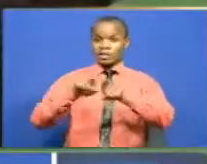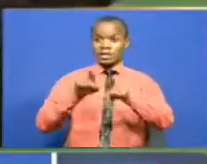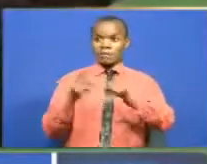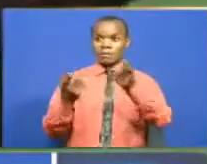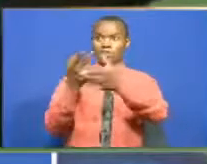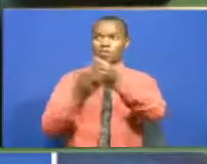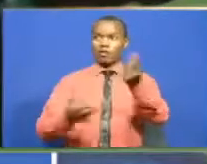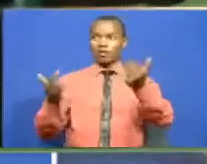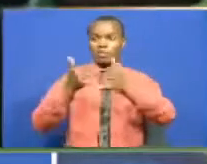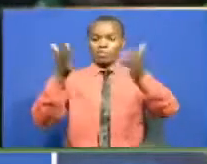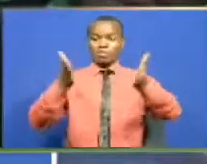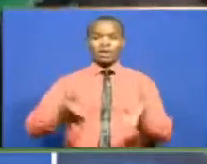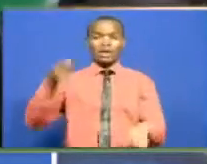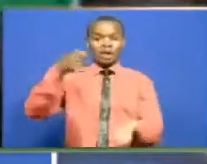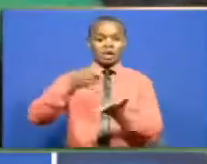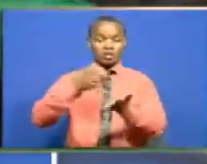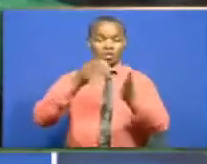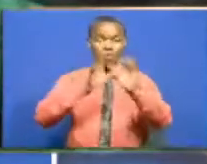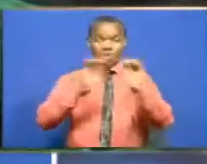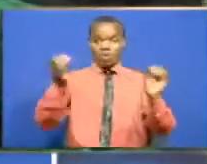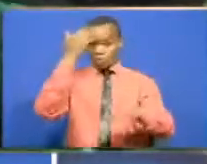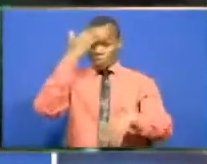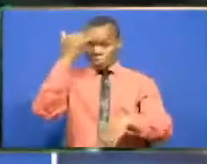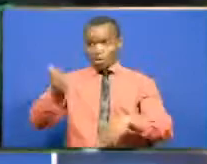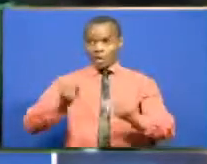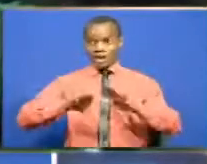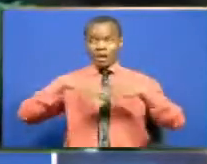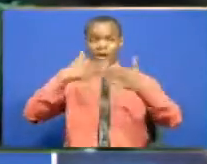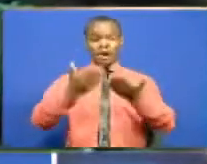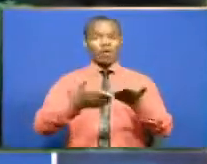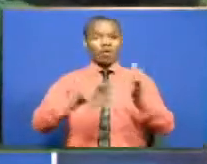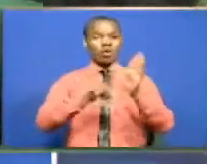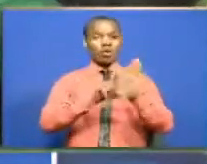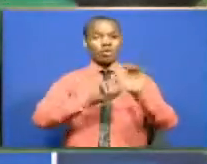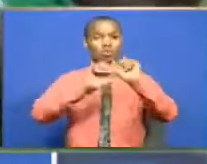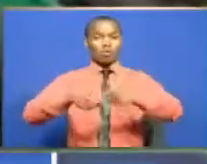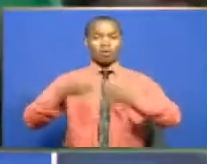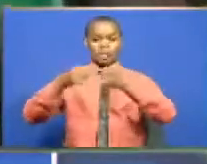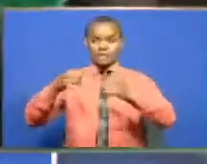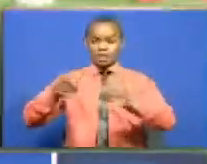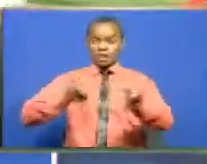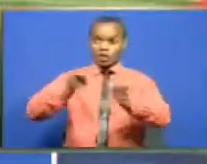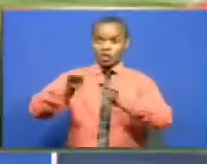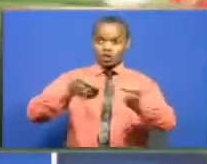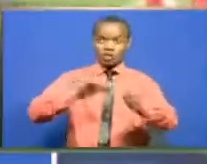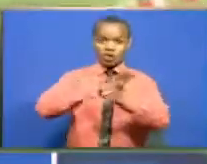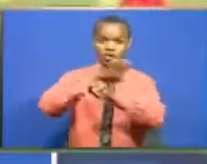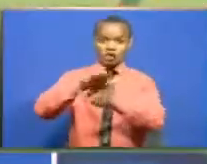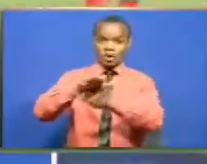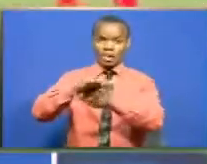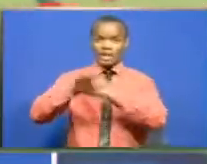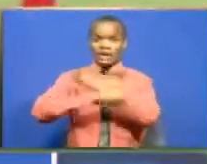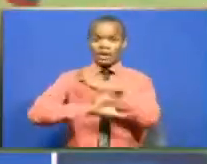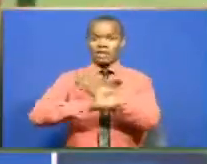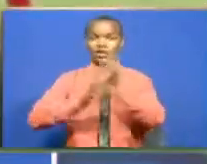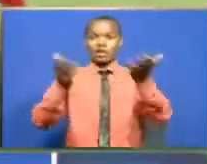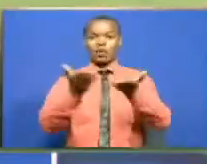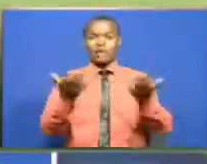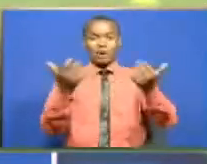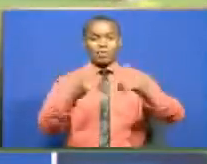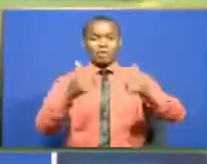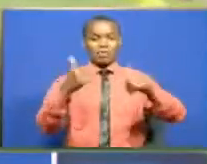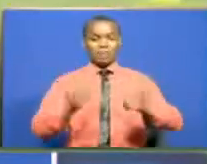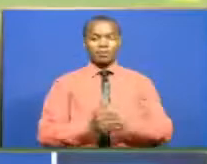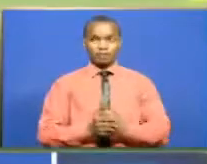hao hawatashiriki katika mechi hiyo kutokana na kanuni za kudhibiti kuenea kwa virusi vya corona katika nchi zao wanakochezea.